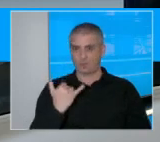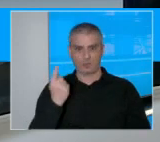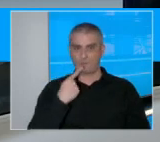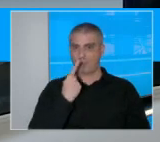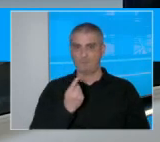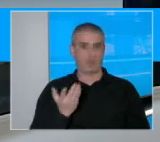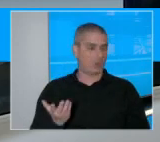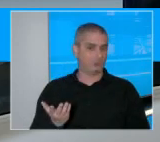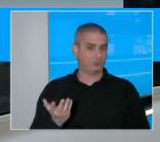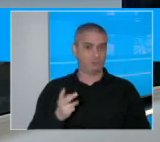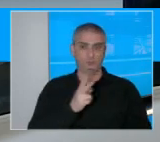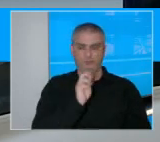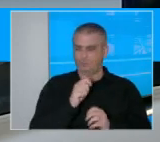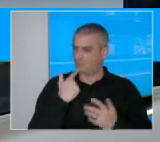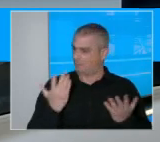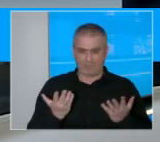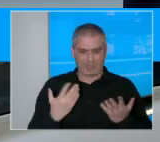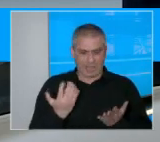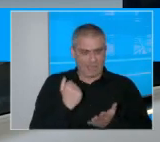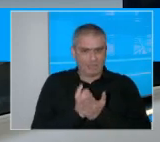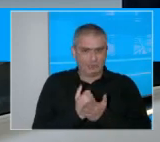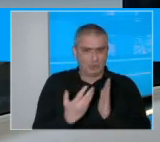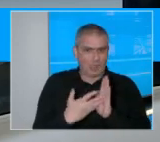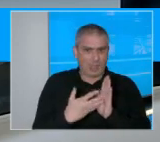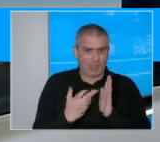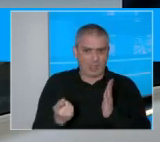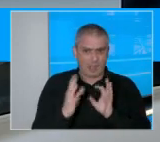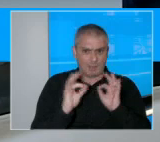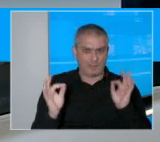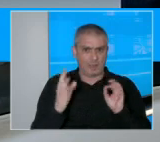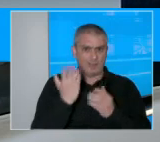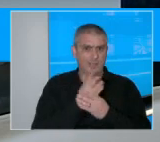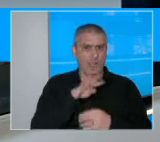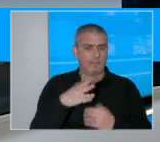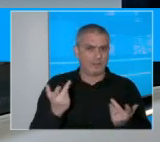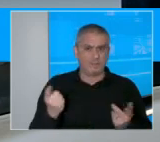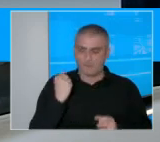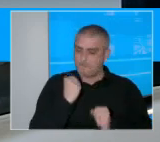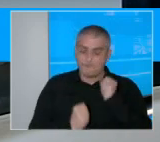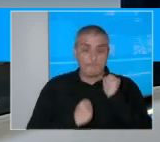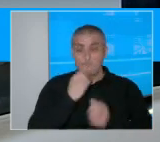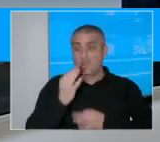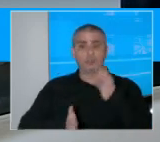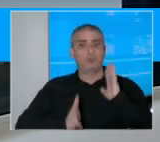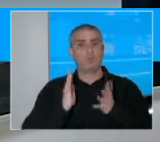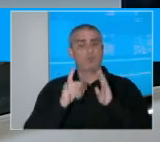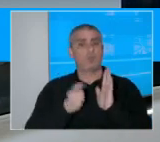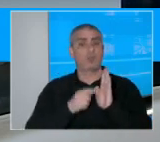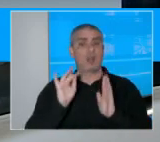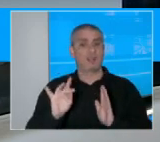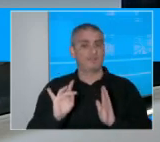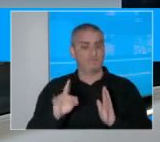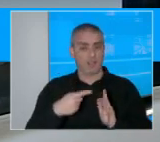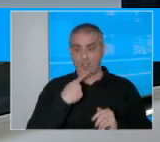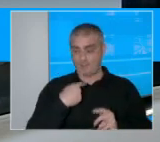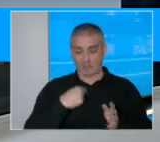האמירות שבעצם השופטים אומרים, רגע, אין אישור לחקירה בתחילת תיק 4,000. הם מקשים מאוד מאוד על התביעה. אמר